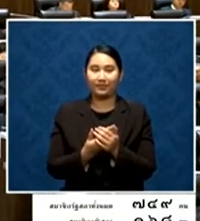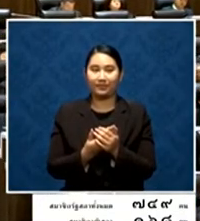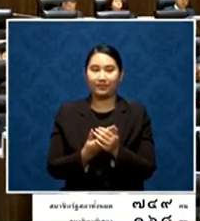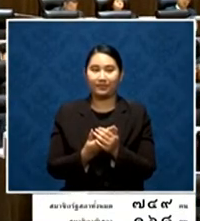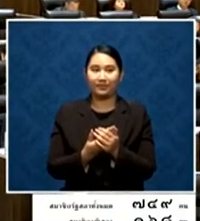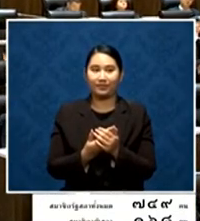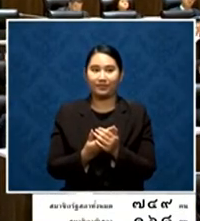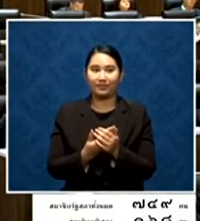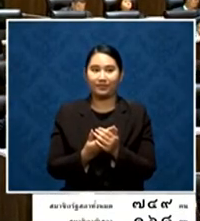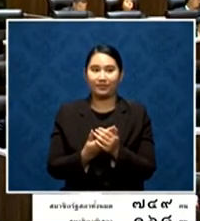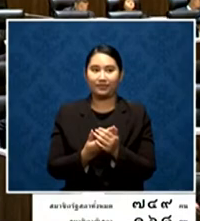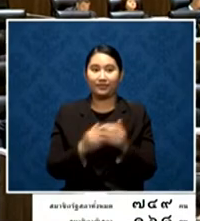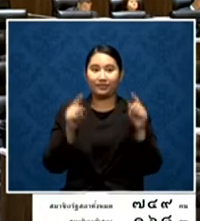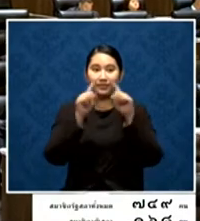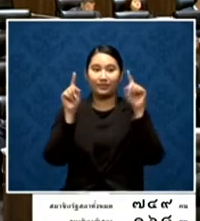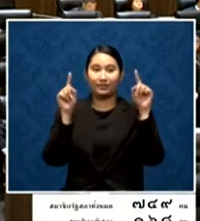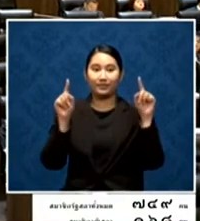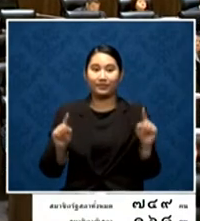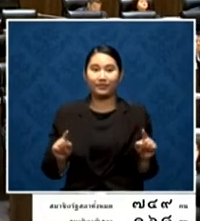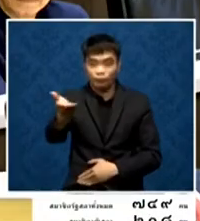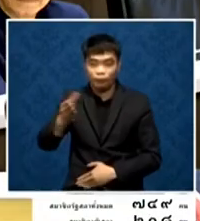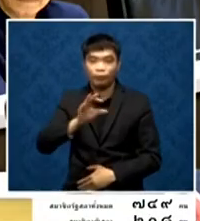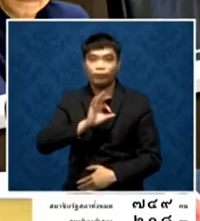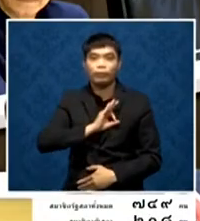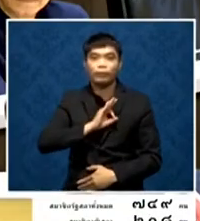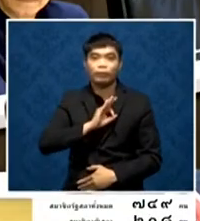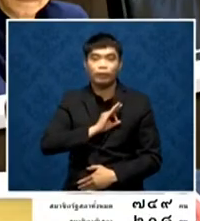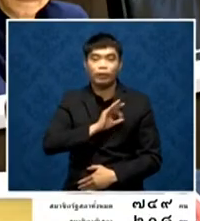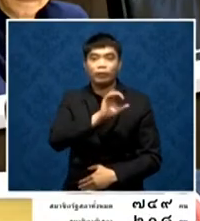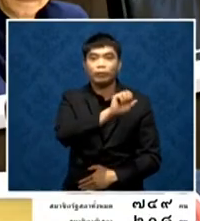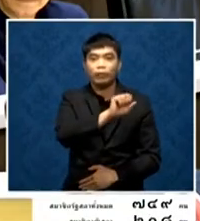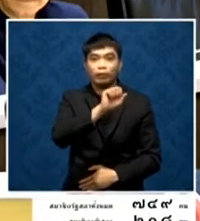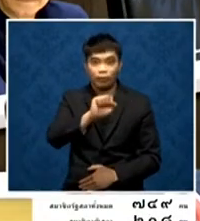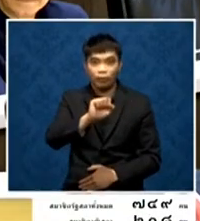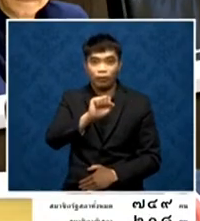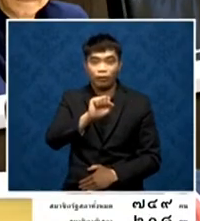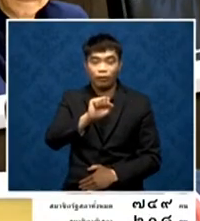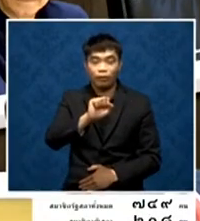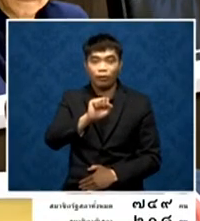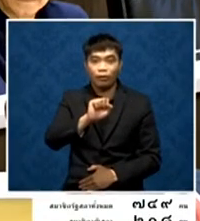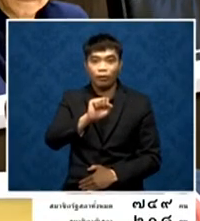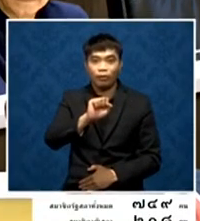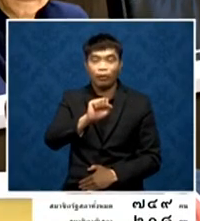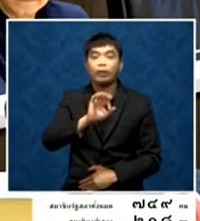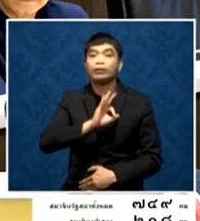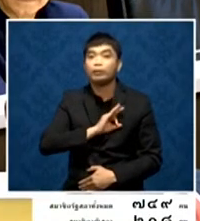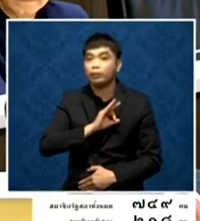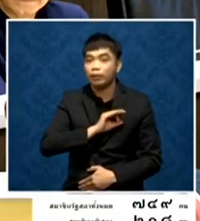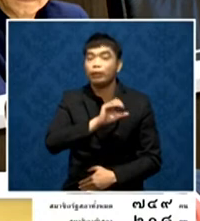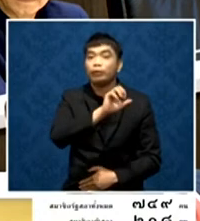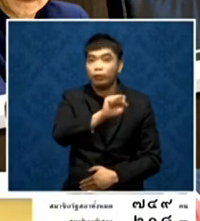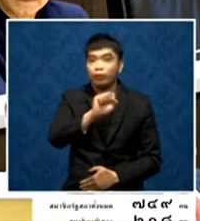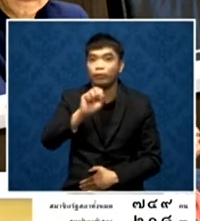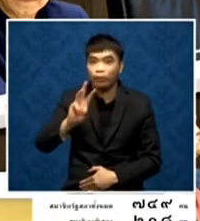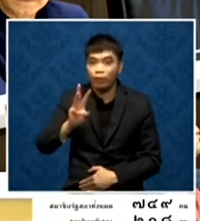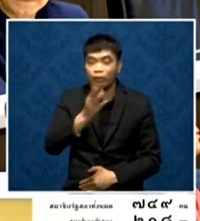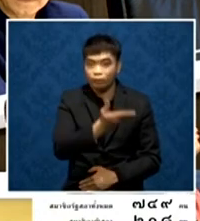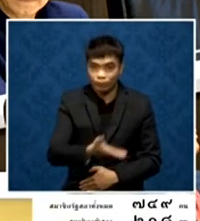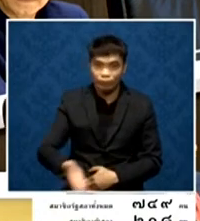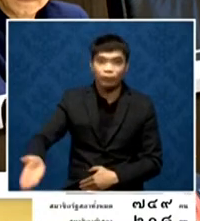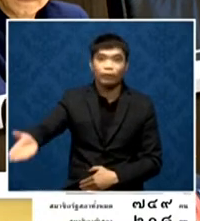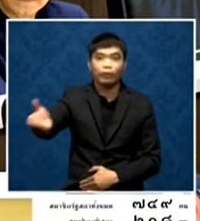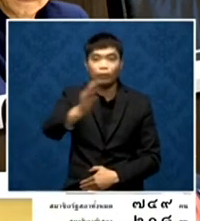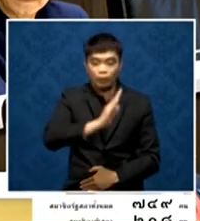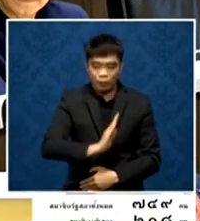ำไปที่เรื่องของมติประชาชนมากกว่าครับ ครับนะครับคุณบุญปั้นอยู่ในสภาตอนนี้นะฮะเพราะว่าการ